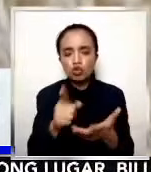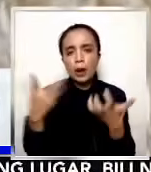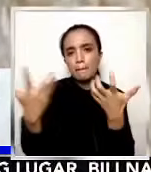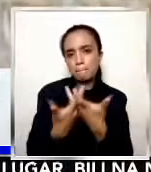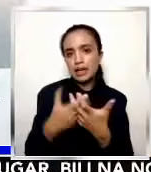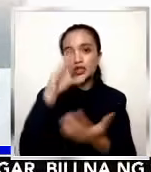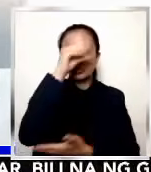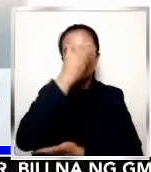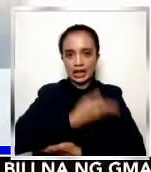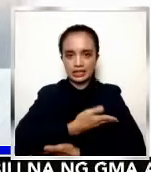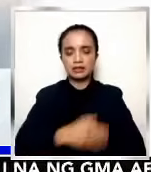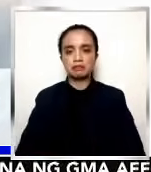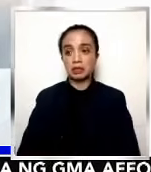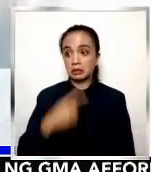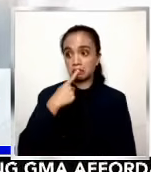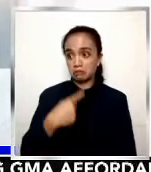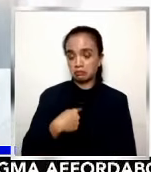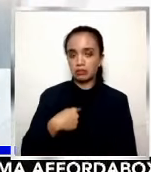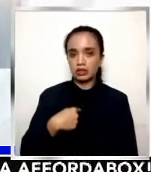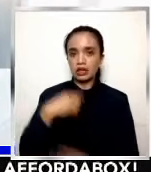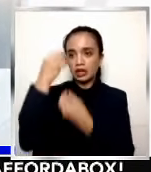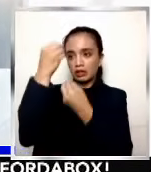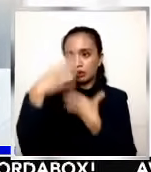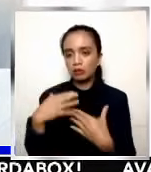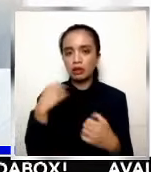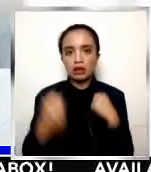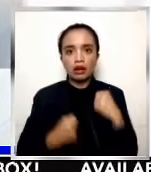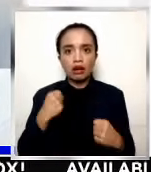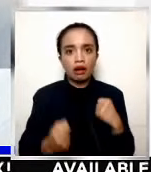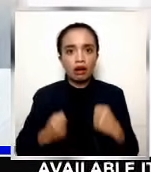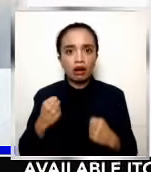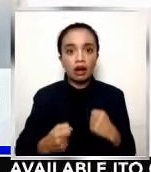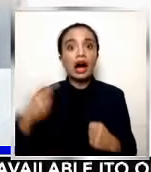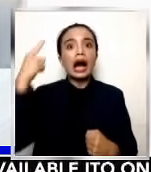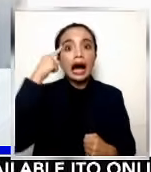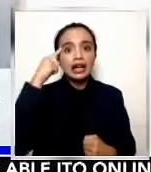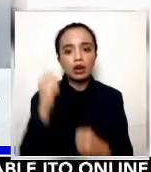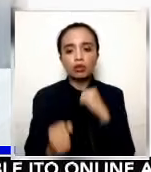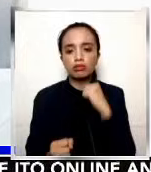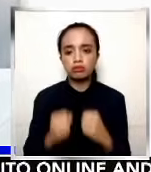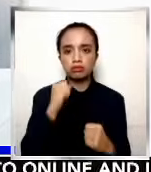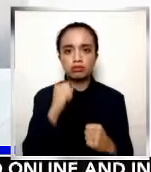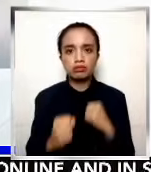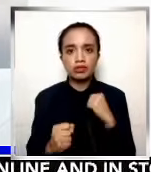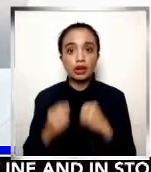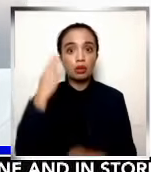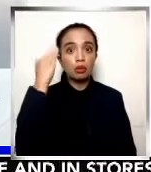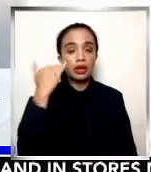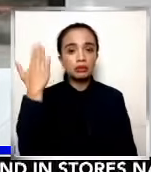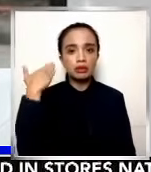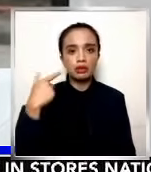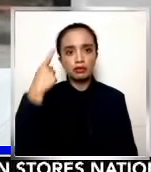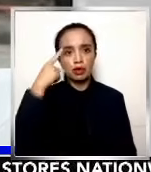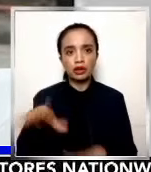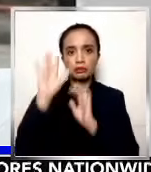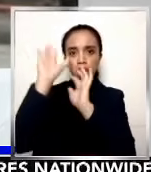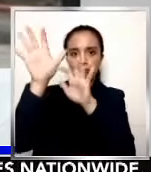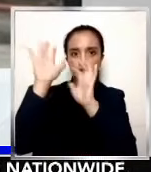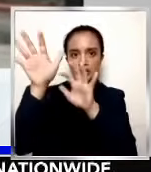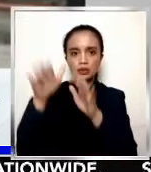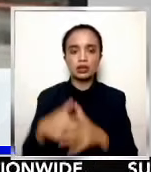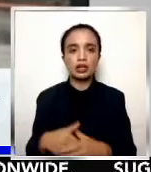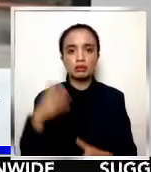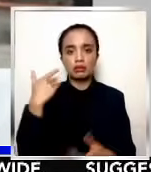by means of road running. Akala ko, jajagin lang po kami. Kasi ang forma ko po nun, pang basketball eh. And that time po, naglalaro po ako